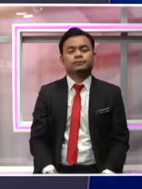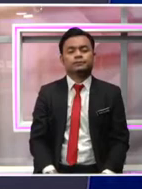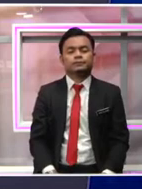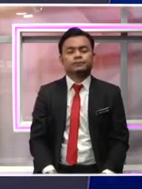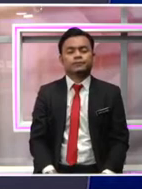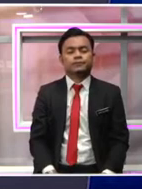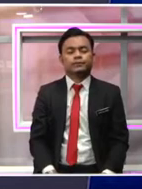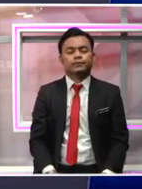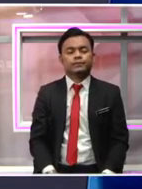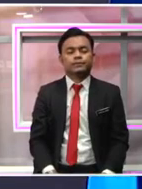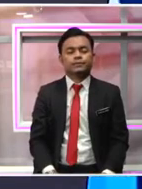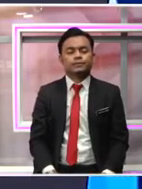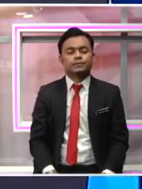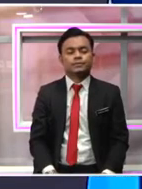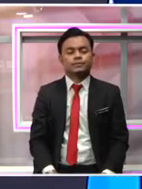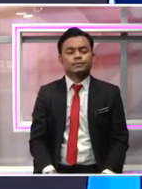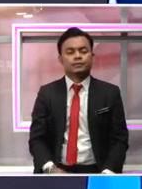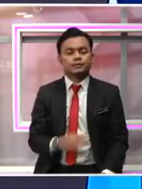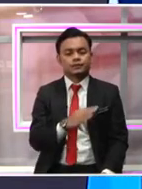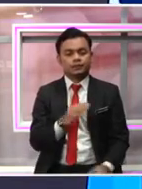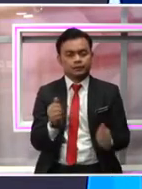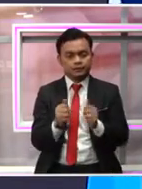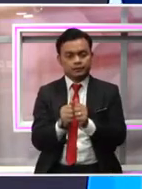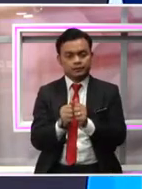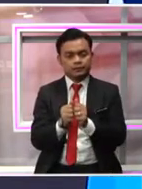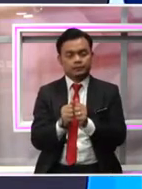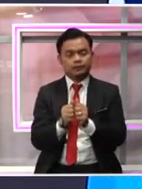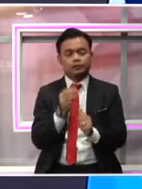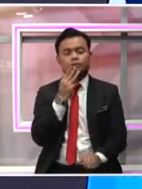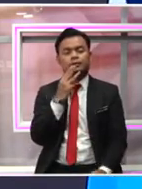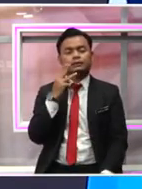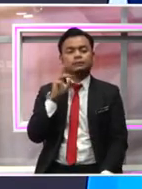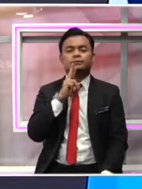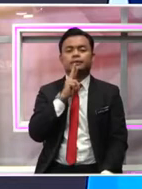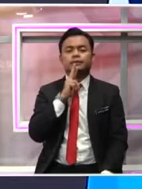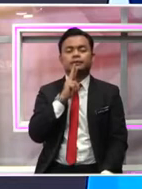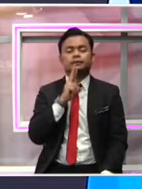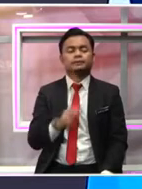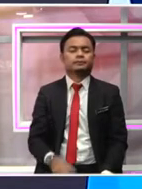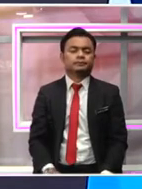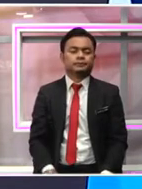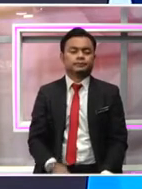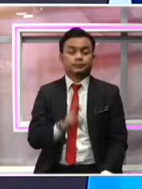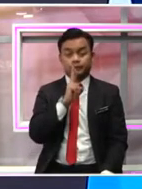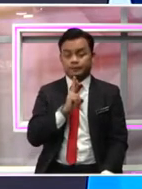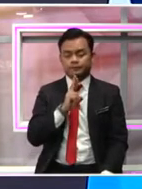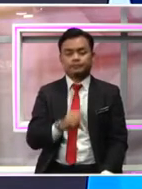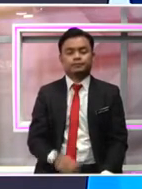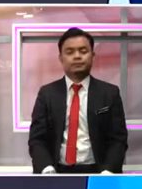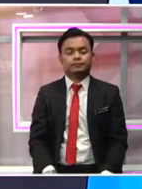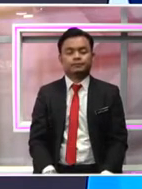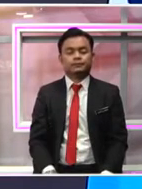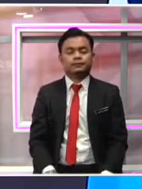setan dekat dengan pen berwarna merah ah baik predikatnya ke subjek-subjek